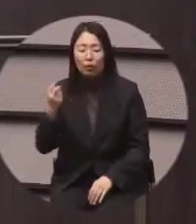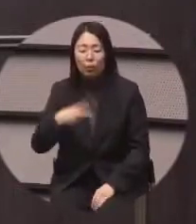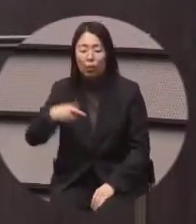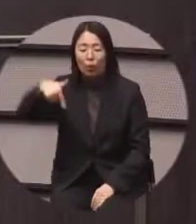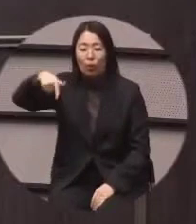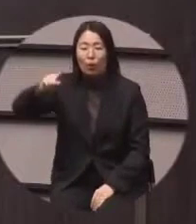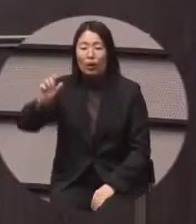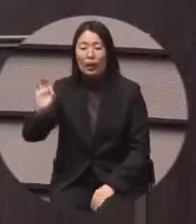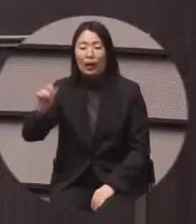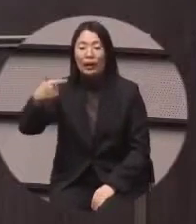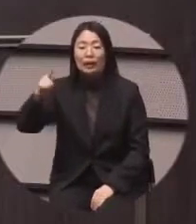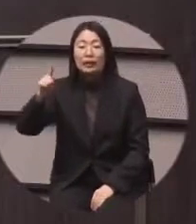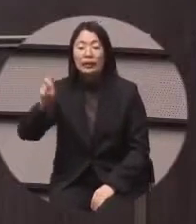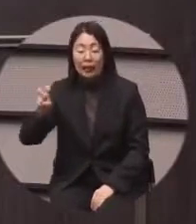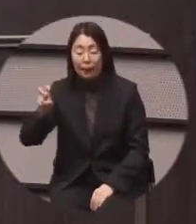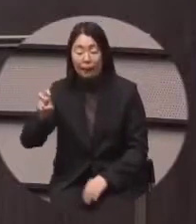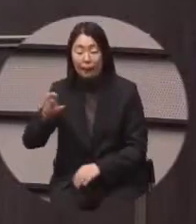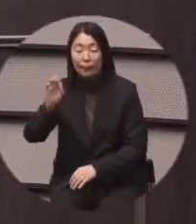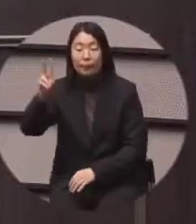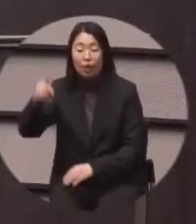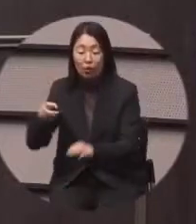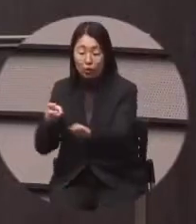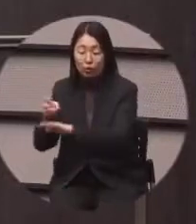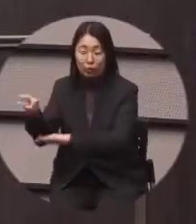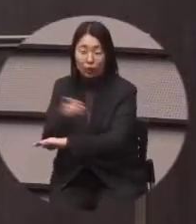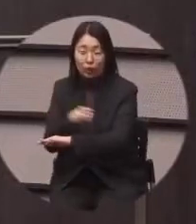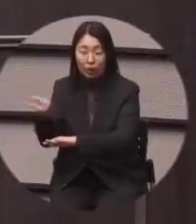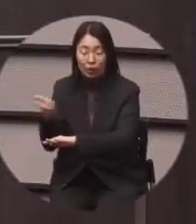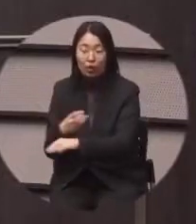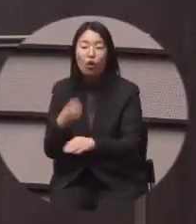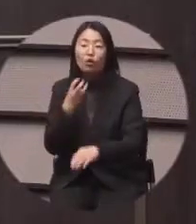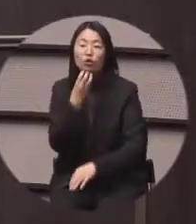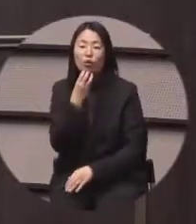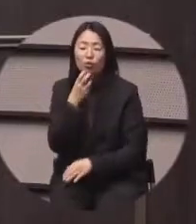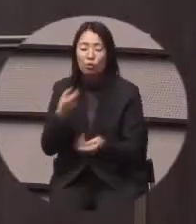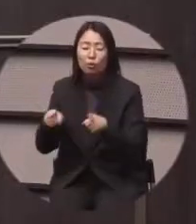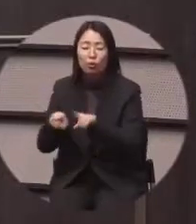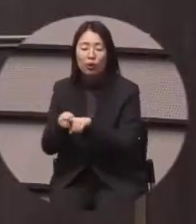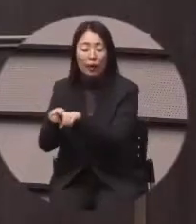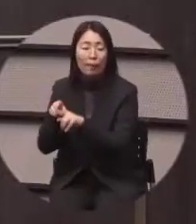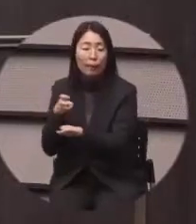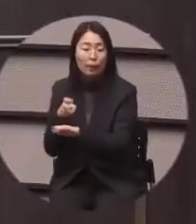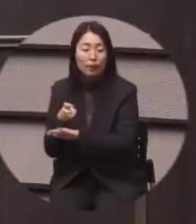서울 동행버스가 도입되는 등 주목할 만한 성과를 거두기도 하였습니다.